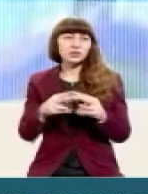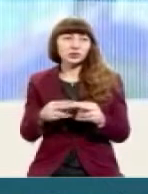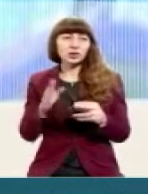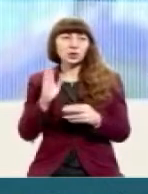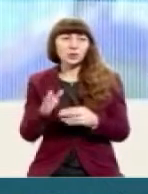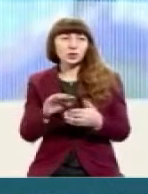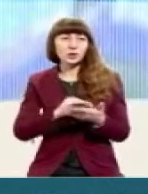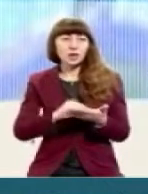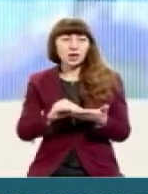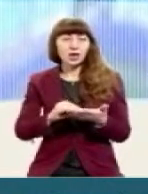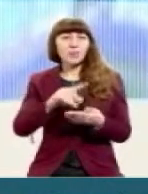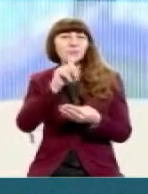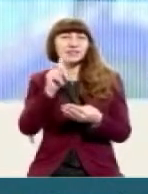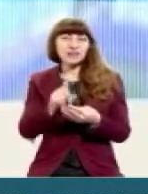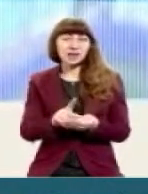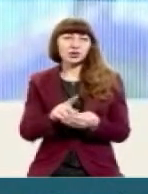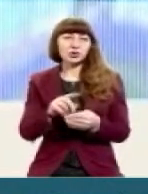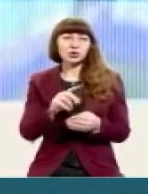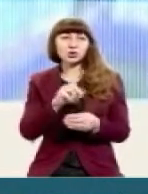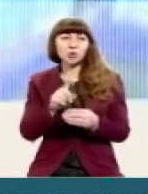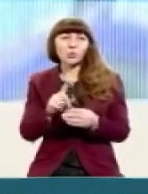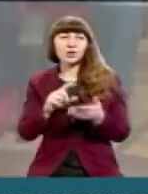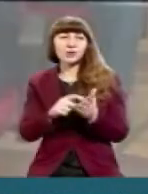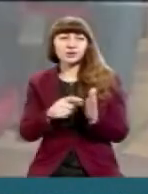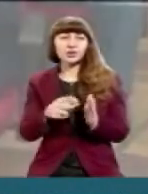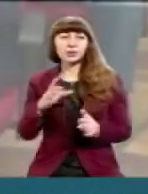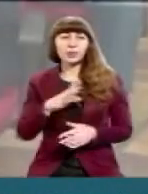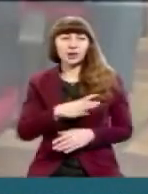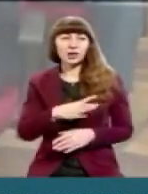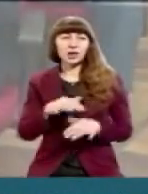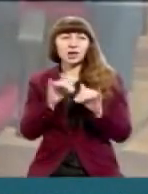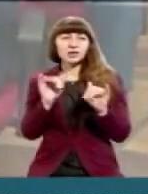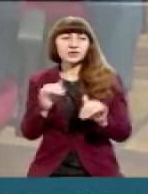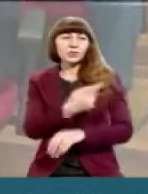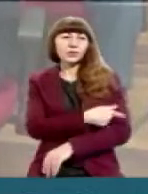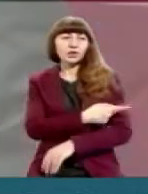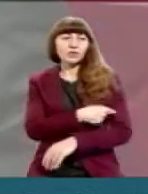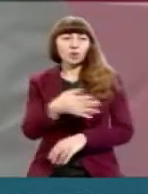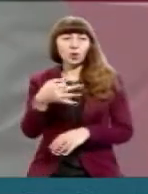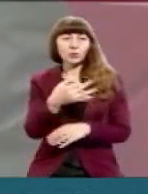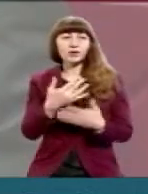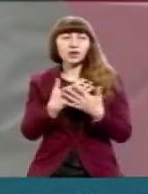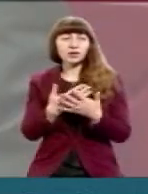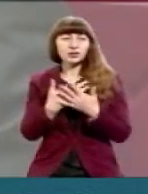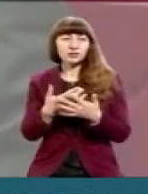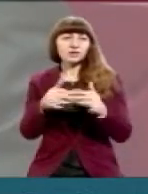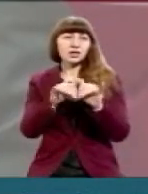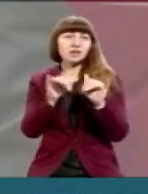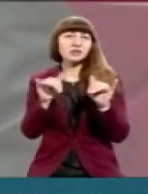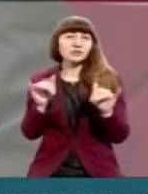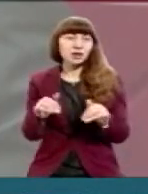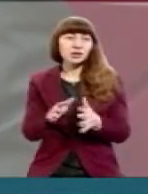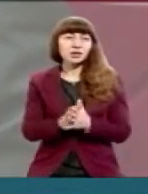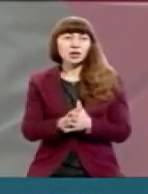уже будет это обязательным, чтобы эти кабинеты были. Развитие системы здравоохранения в области идет активными темпами.